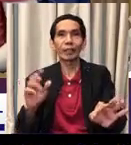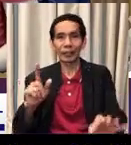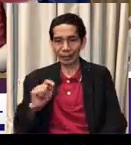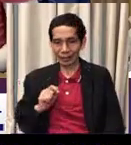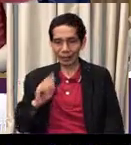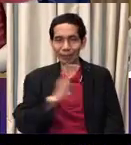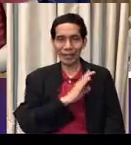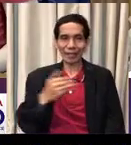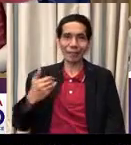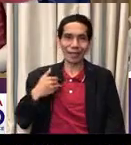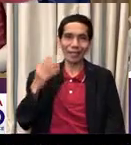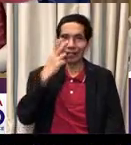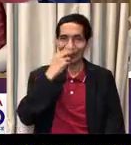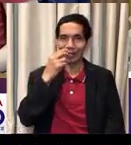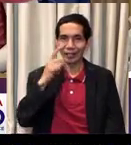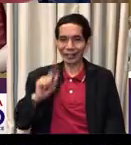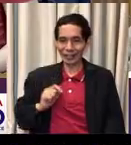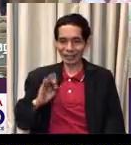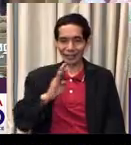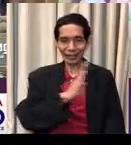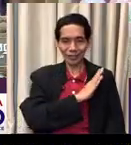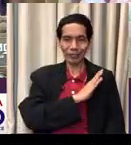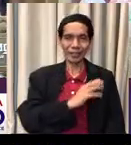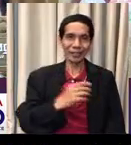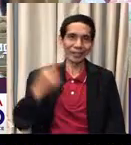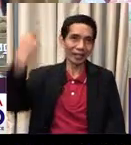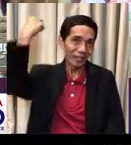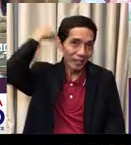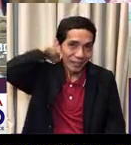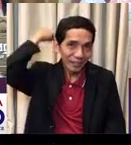nung araw. Sa likod.